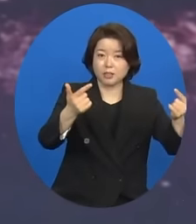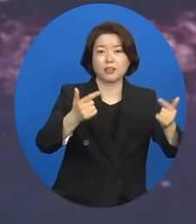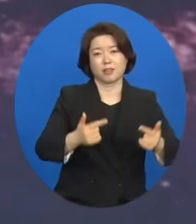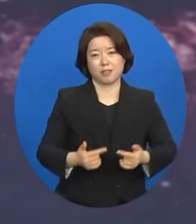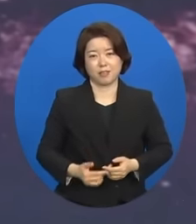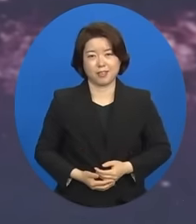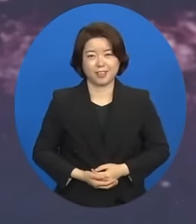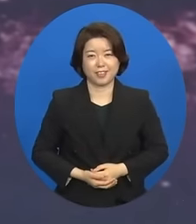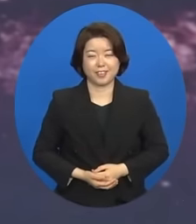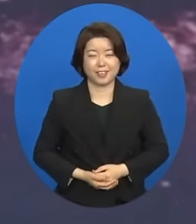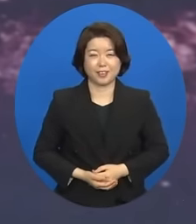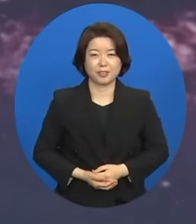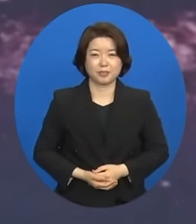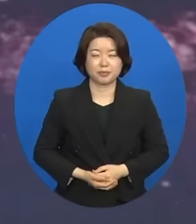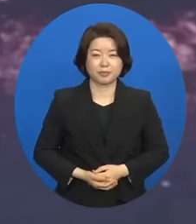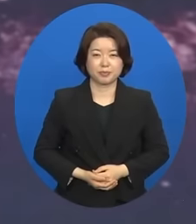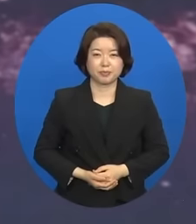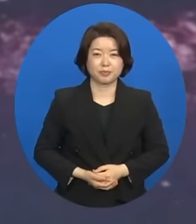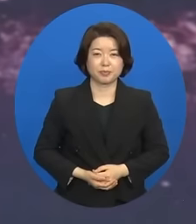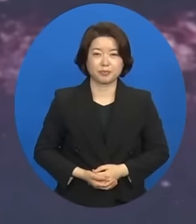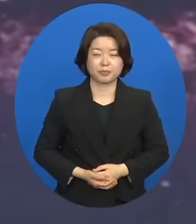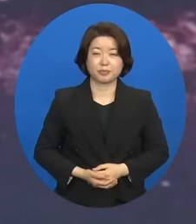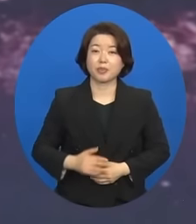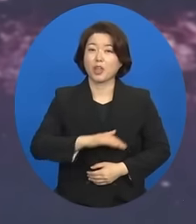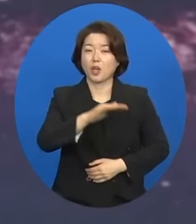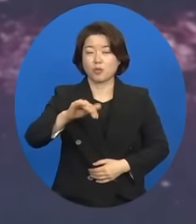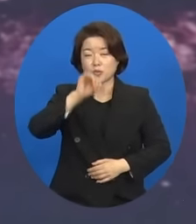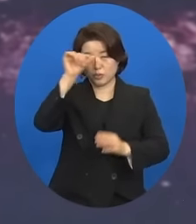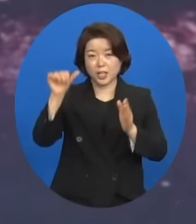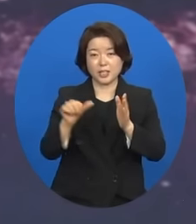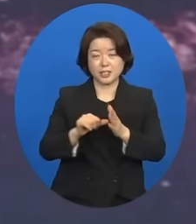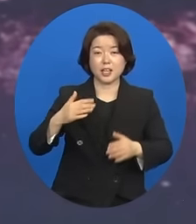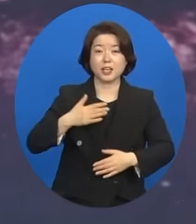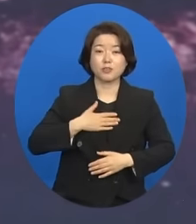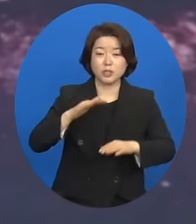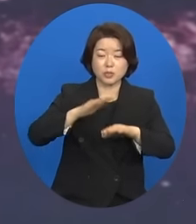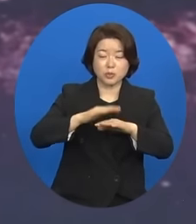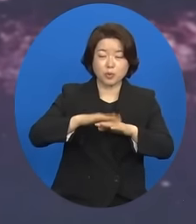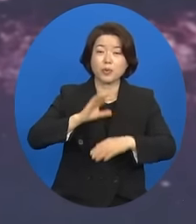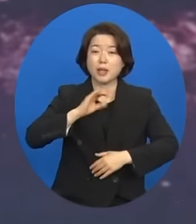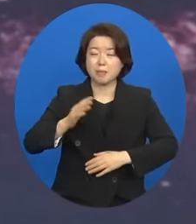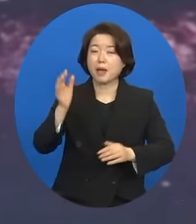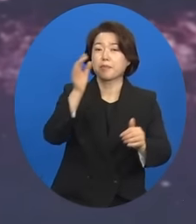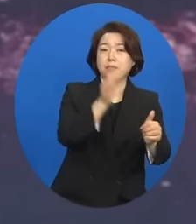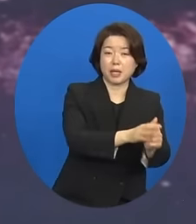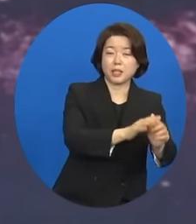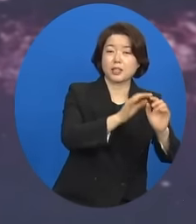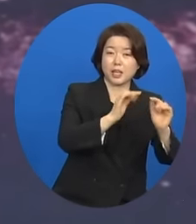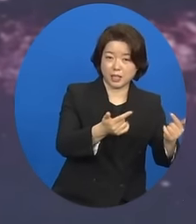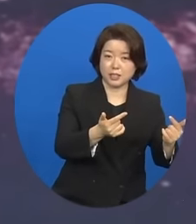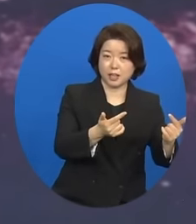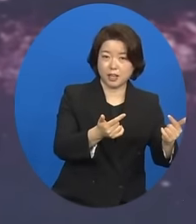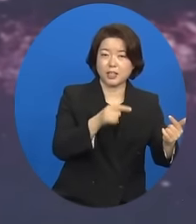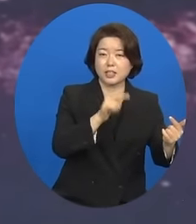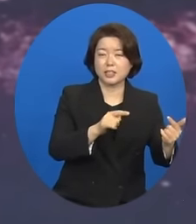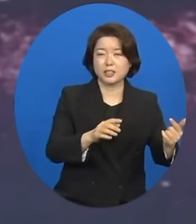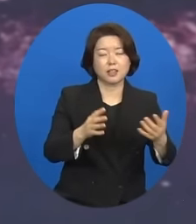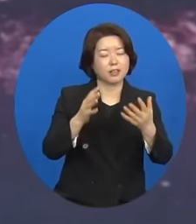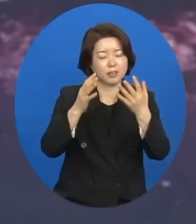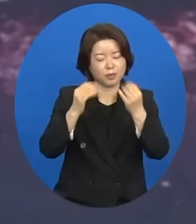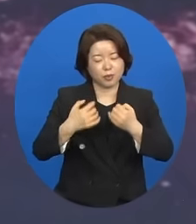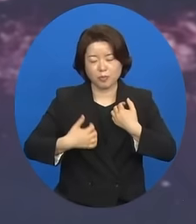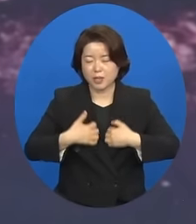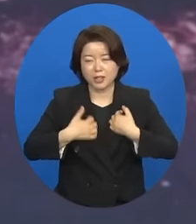않으셨다는 사실입니다 우리의 인생을 우리의 손에만 맡 마나